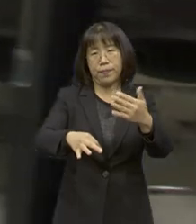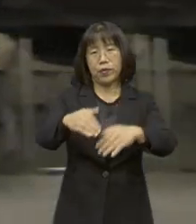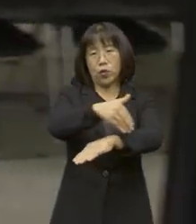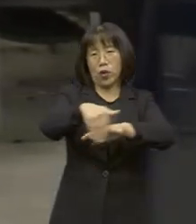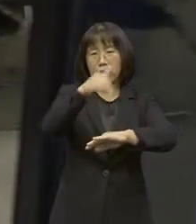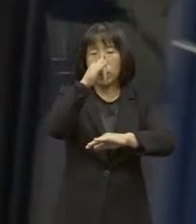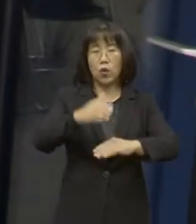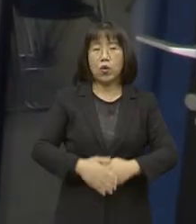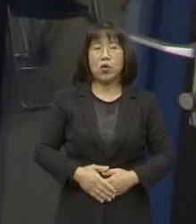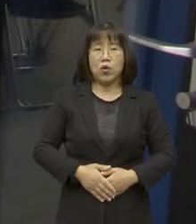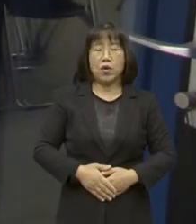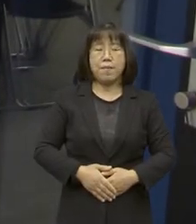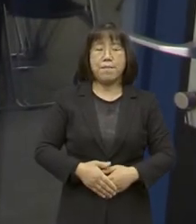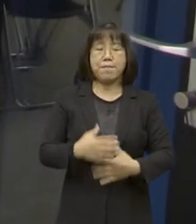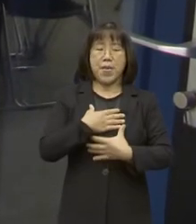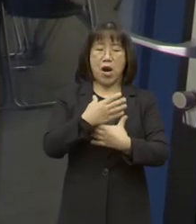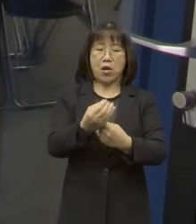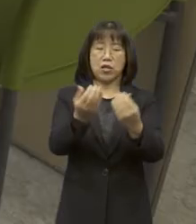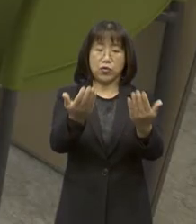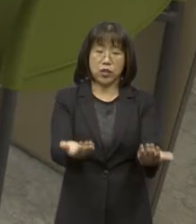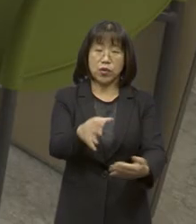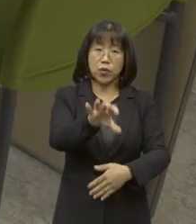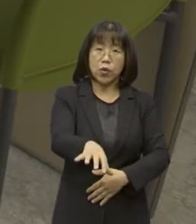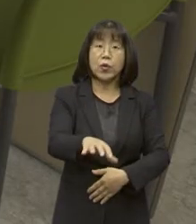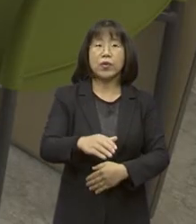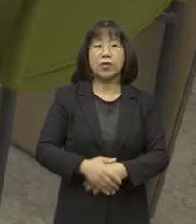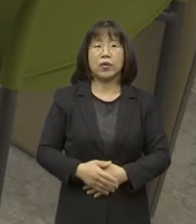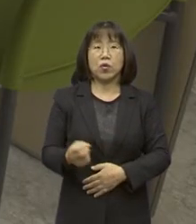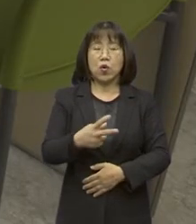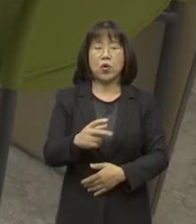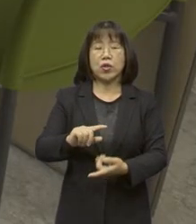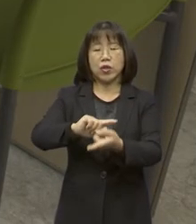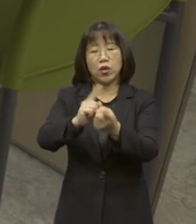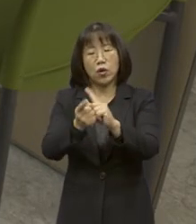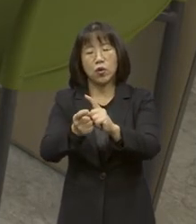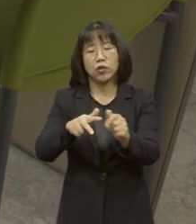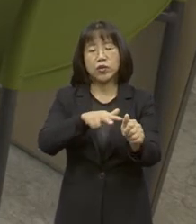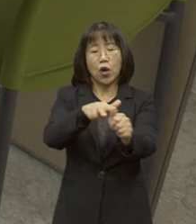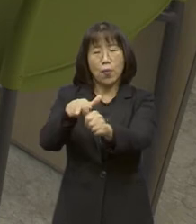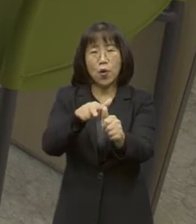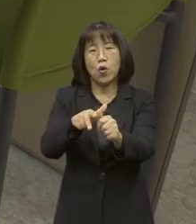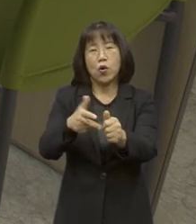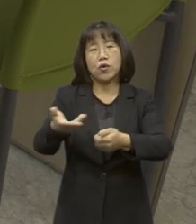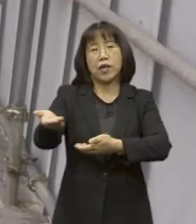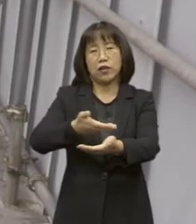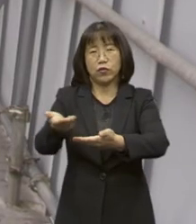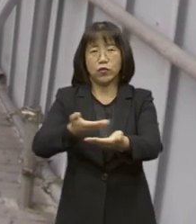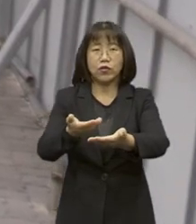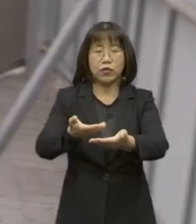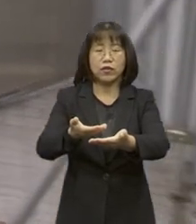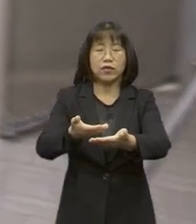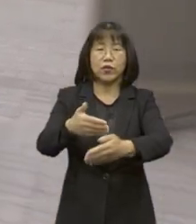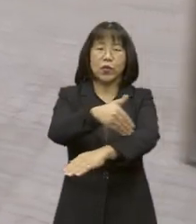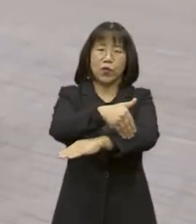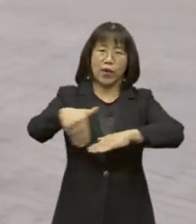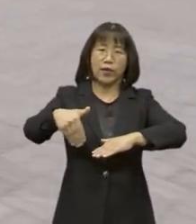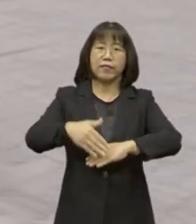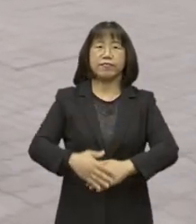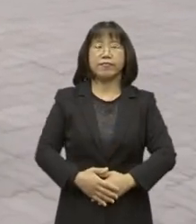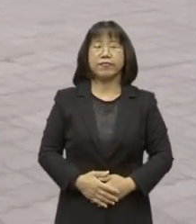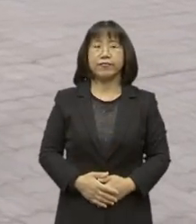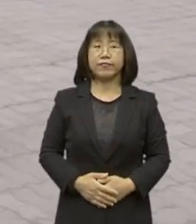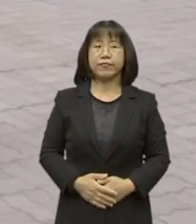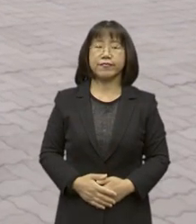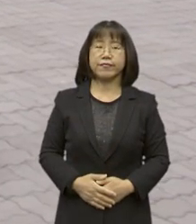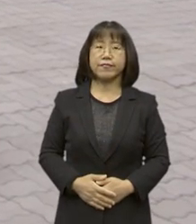예정이며 이동 노동자가 편히 쉴 수 있는 휴게 공간이 자 정보 공유도 할 수 있는 커뮤니티 공간으로 활성화 할